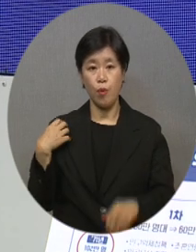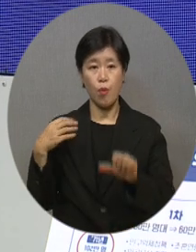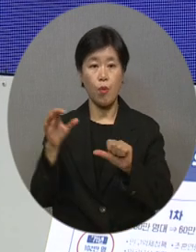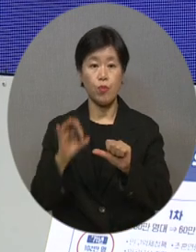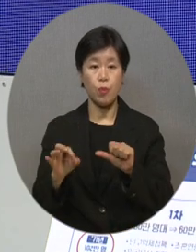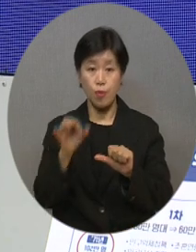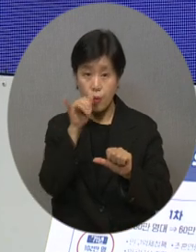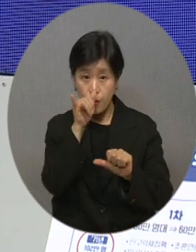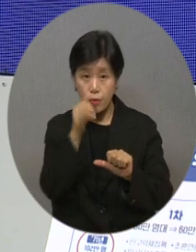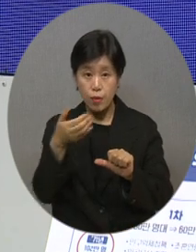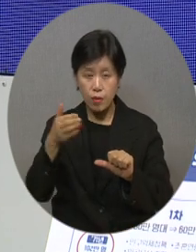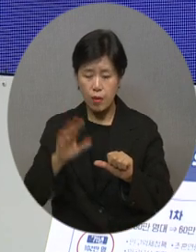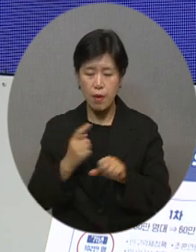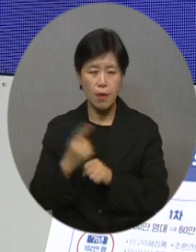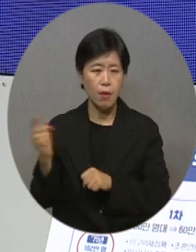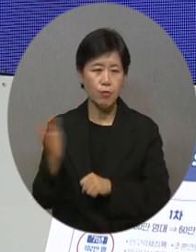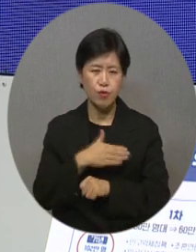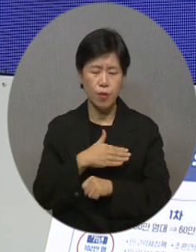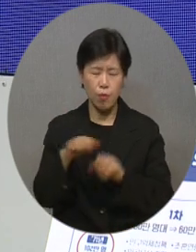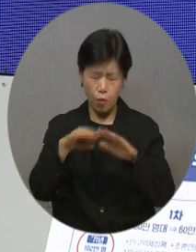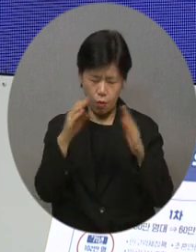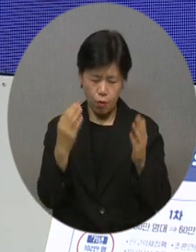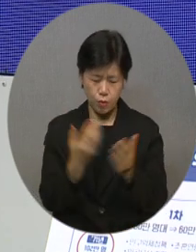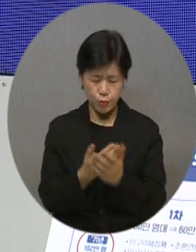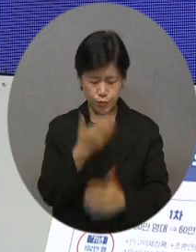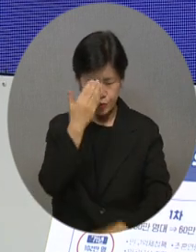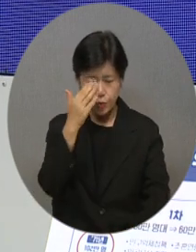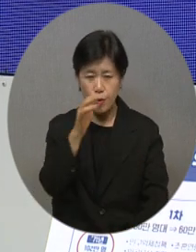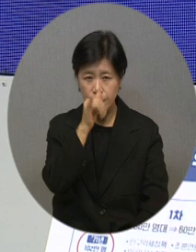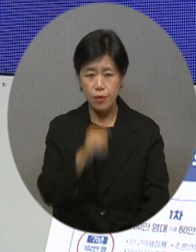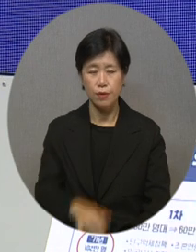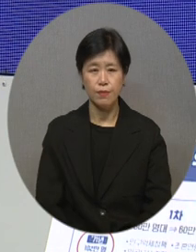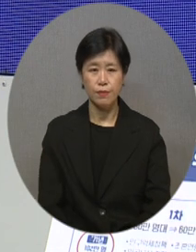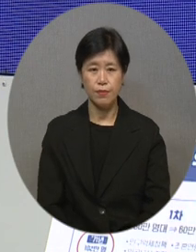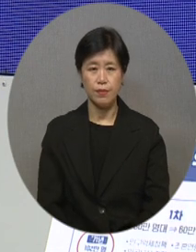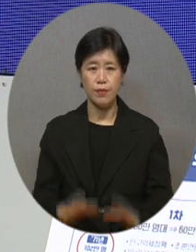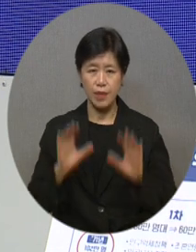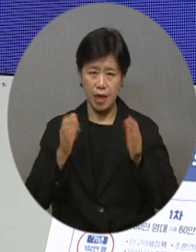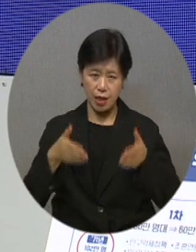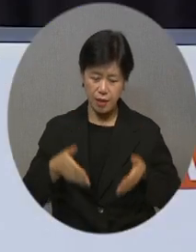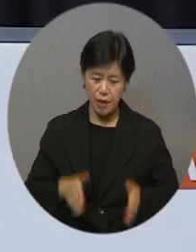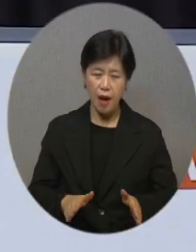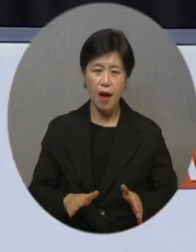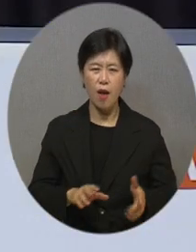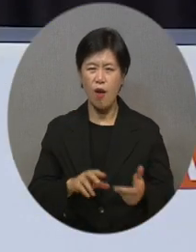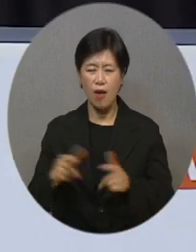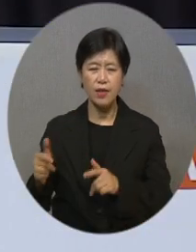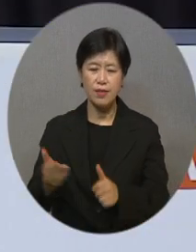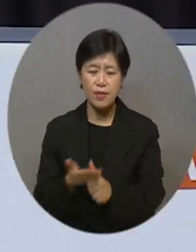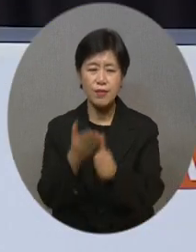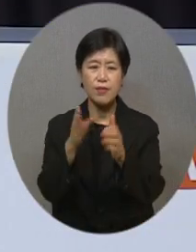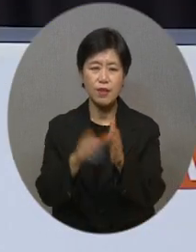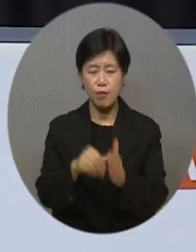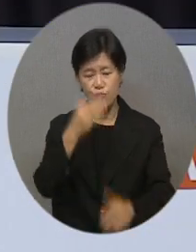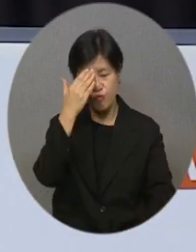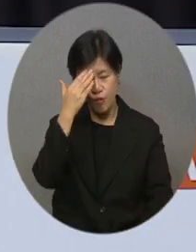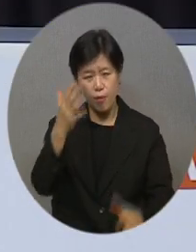초에부터는 그것은 무료로 그 애를 낳고 그런 것은 다 무료로 할 거를 계획을 가지고 있습니다. 아이를 갖고